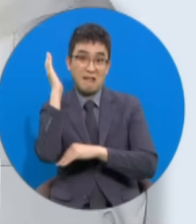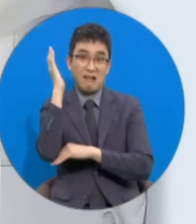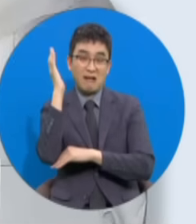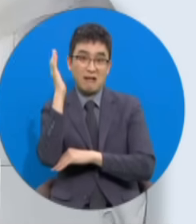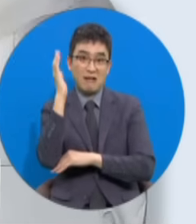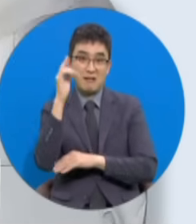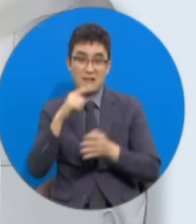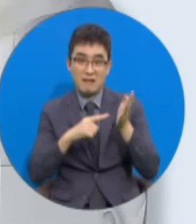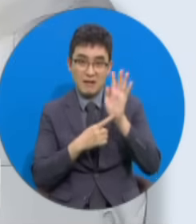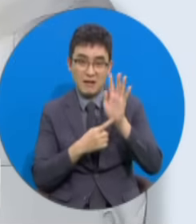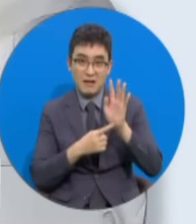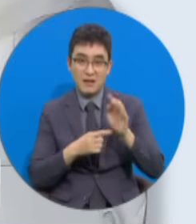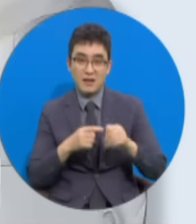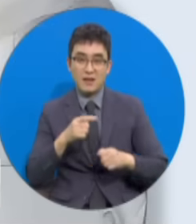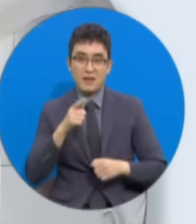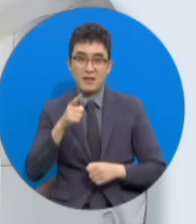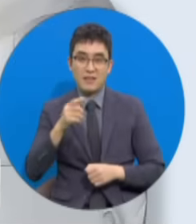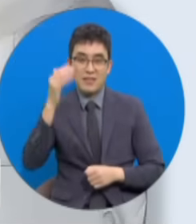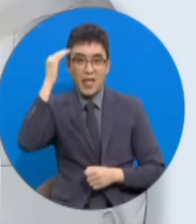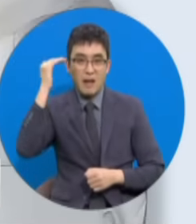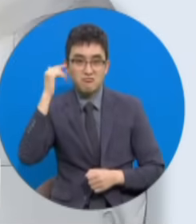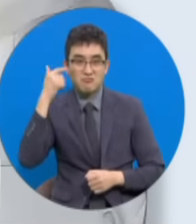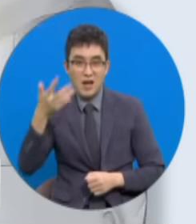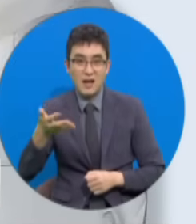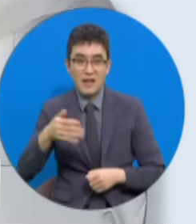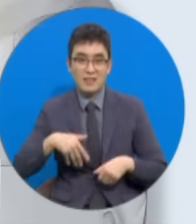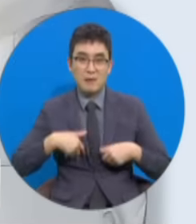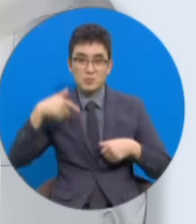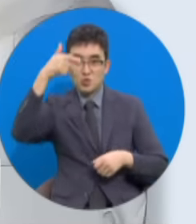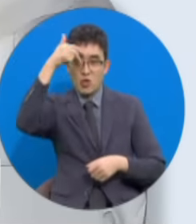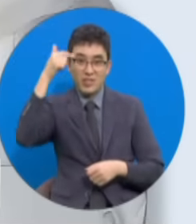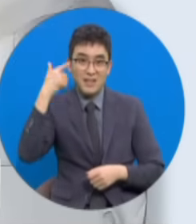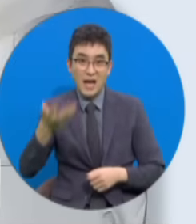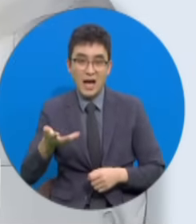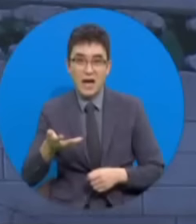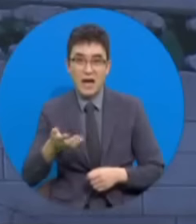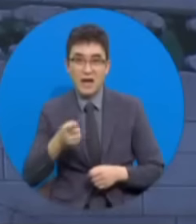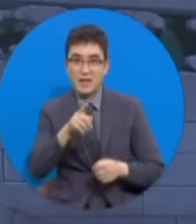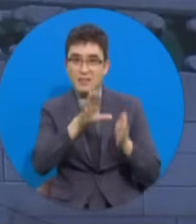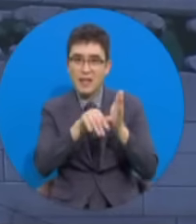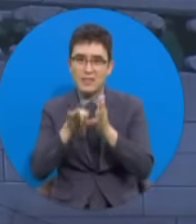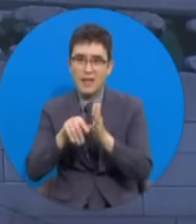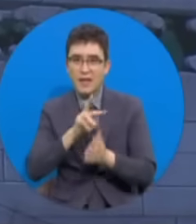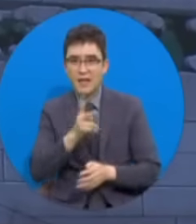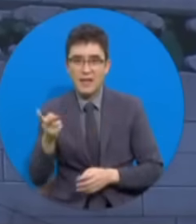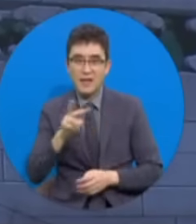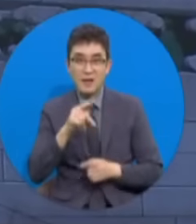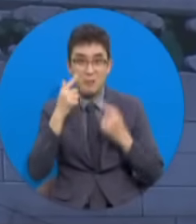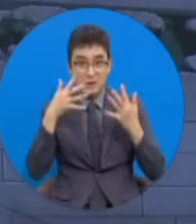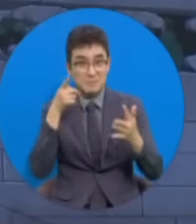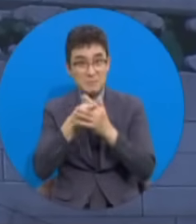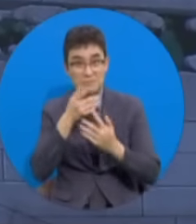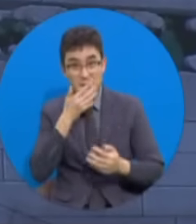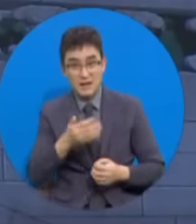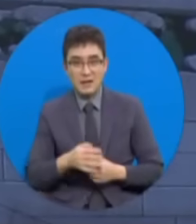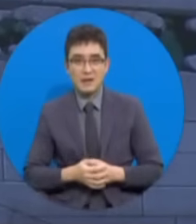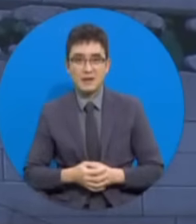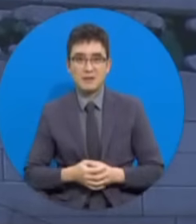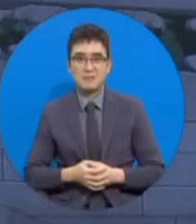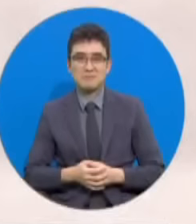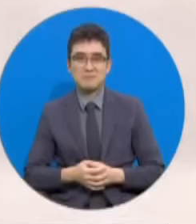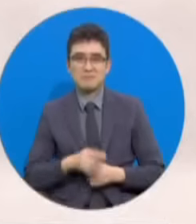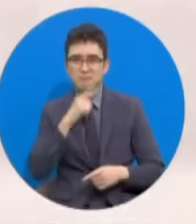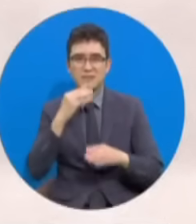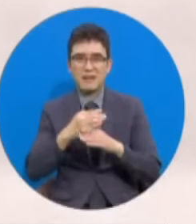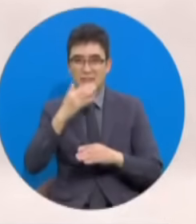보면 저게 엇박자 해프닝인지 아니면 그때그때 그때 다르게 하는 건지 좀 판명이 나겠군요. 그 김정은은 자기 마음대로 하는